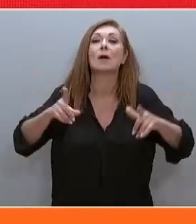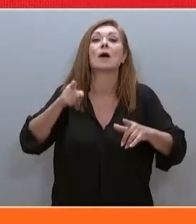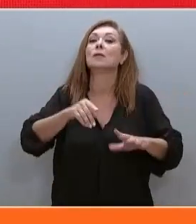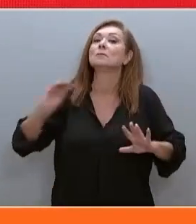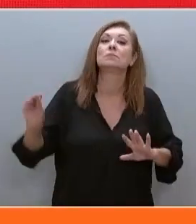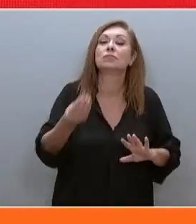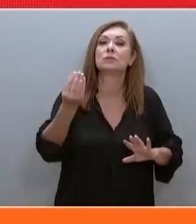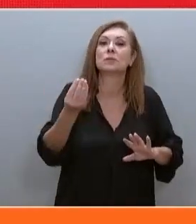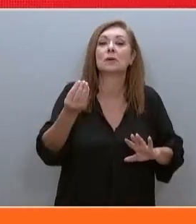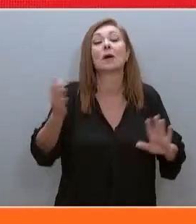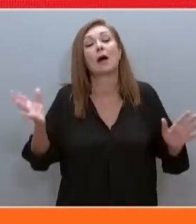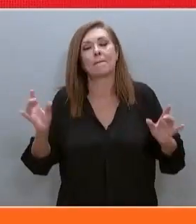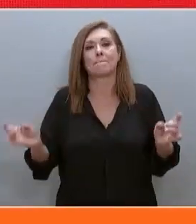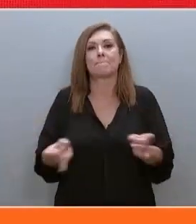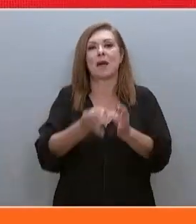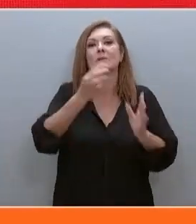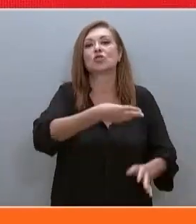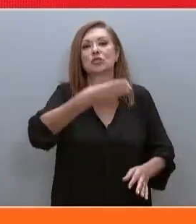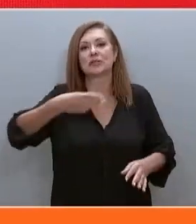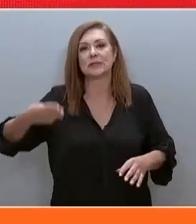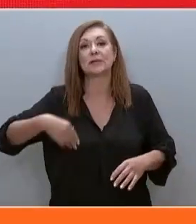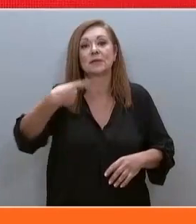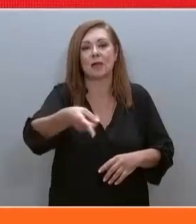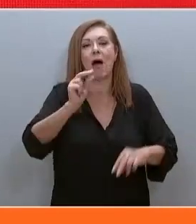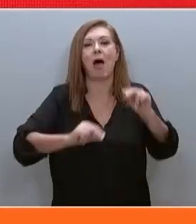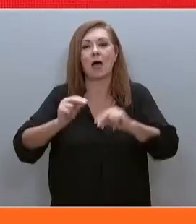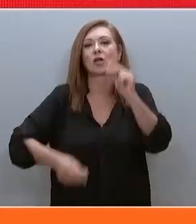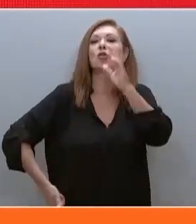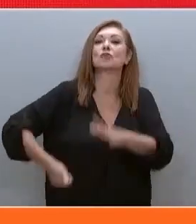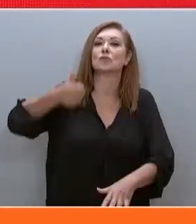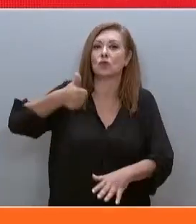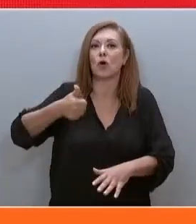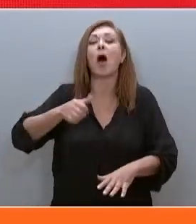προκύψει μέσα από τη νίκη του ΣΥΡΙΖΑ στις επόμενες εκλογές, με απλή αναλογική.